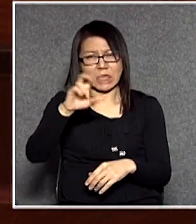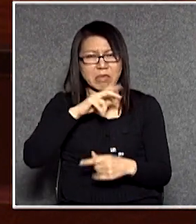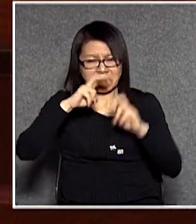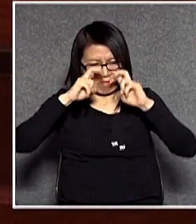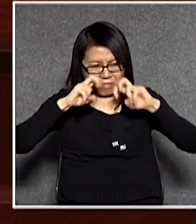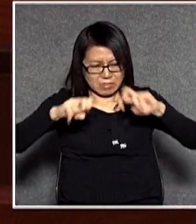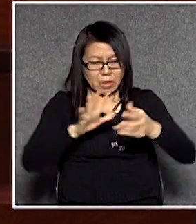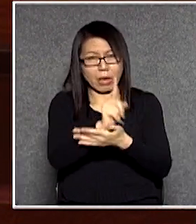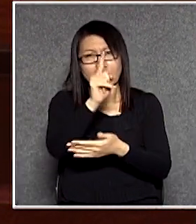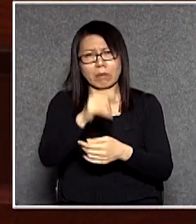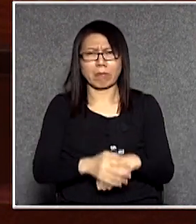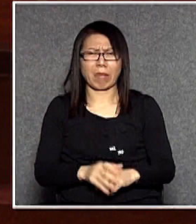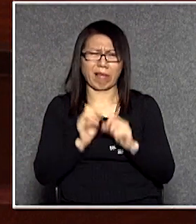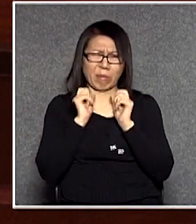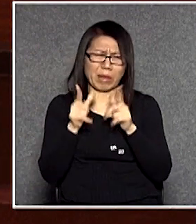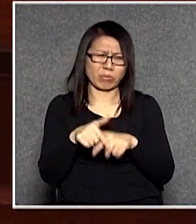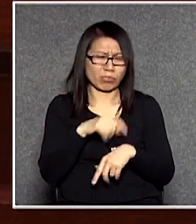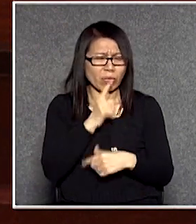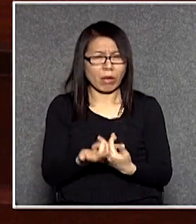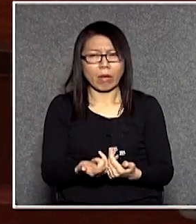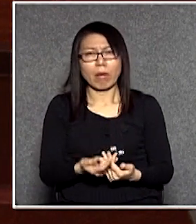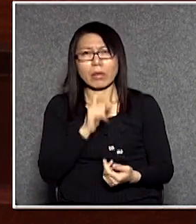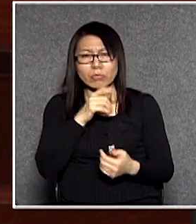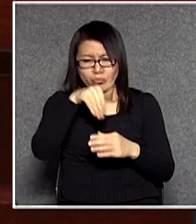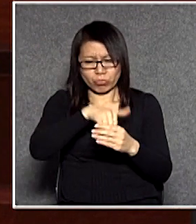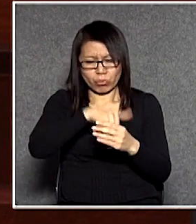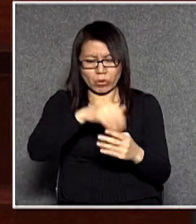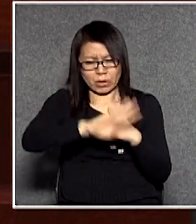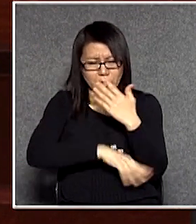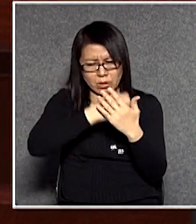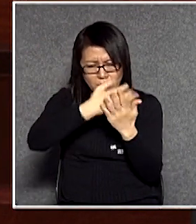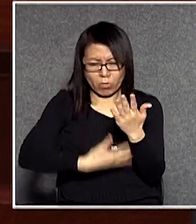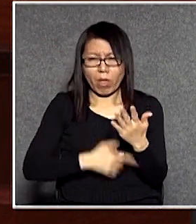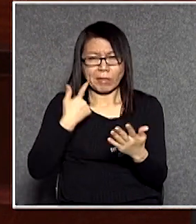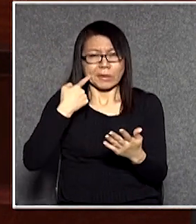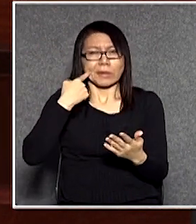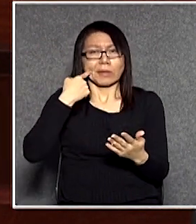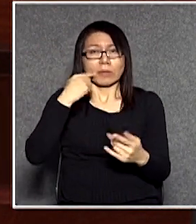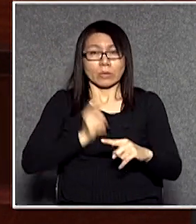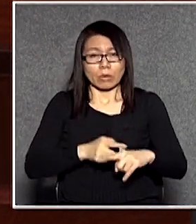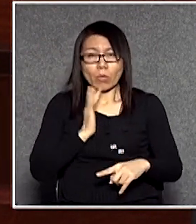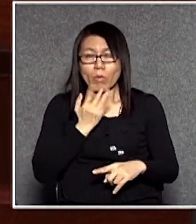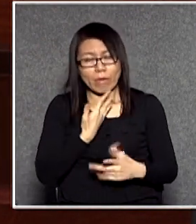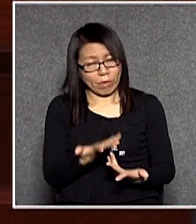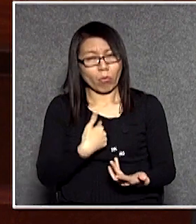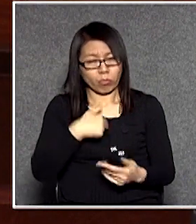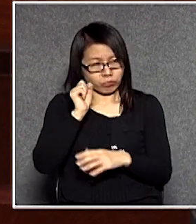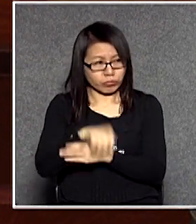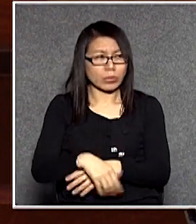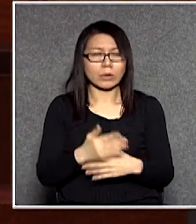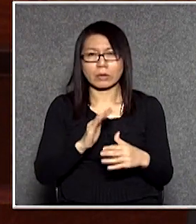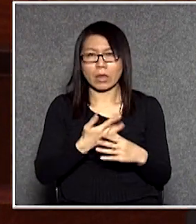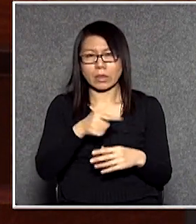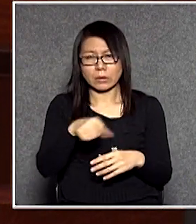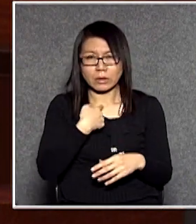常之荒謬嘅，選舉嘅條例非常之嚴苛。咁冇辦法啦，係咪？我哋都同意嘅，係你要即